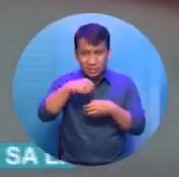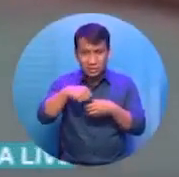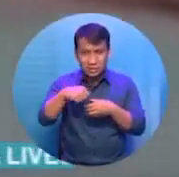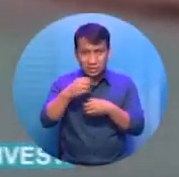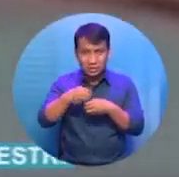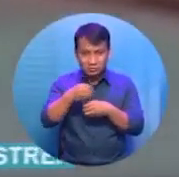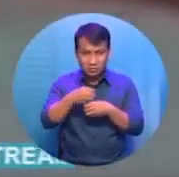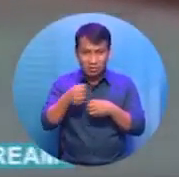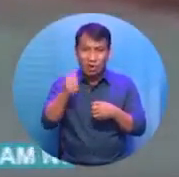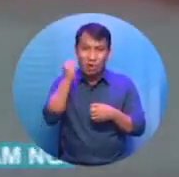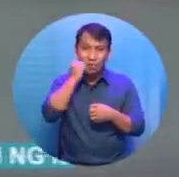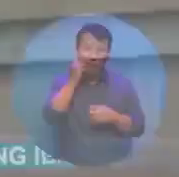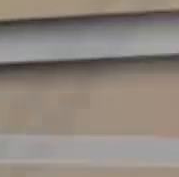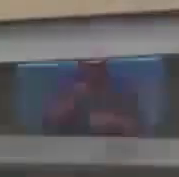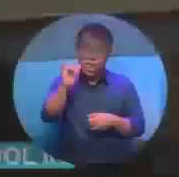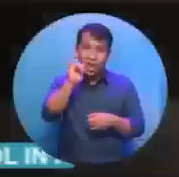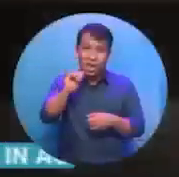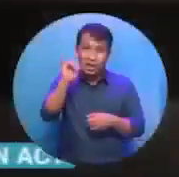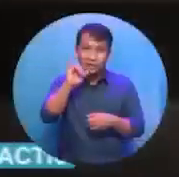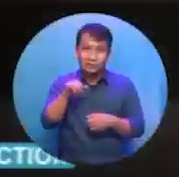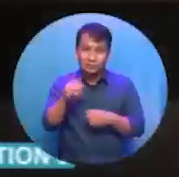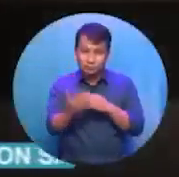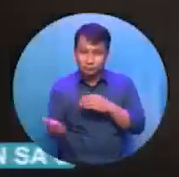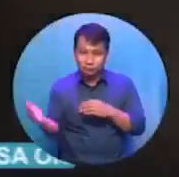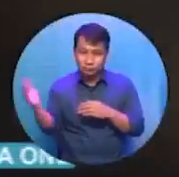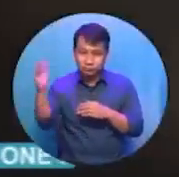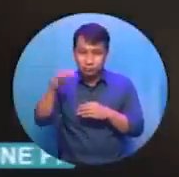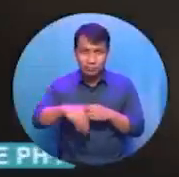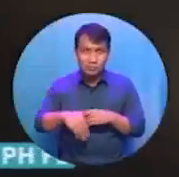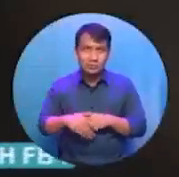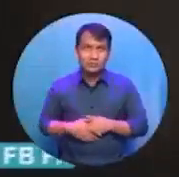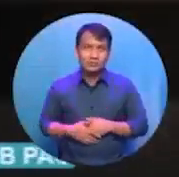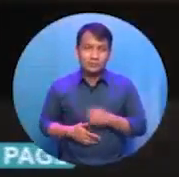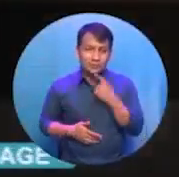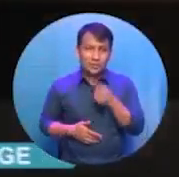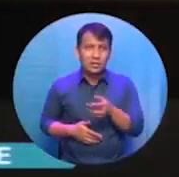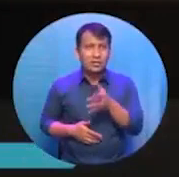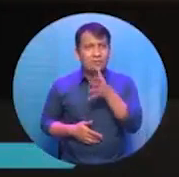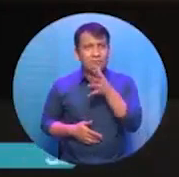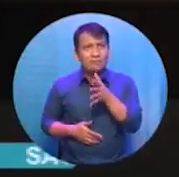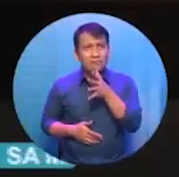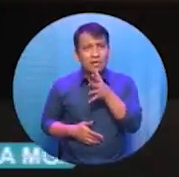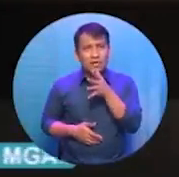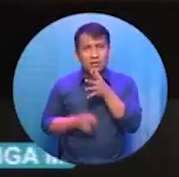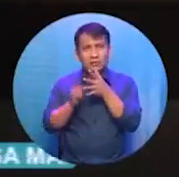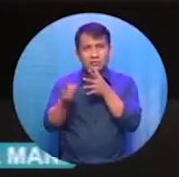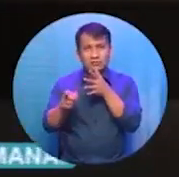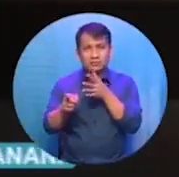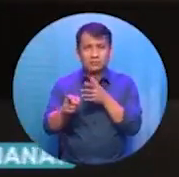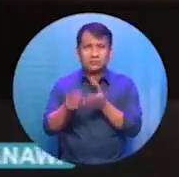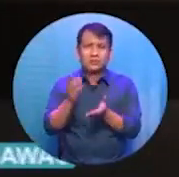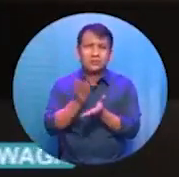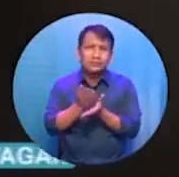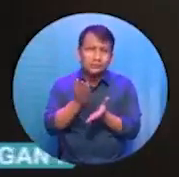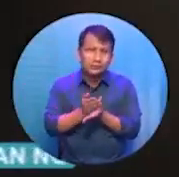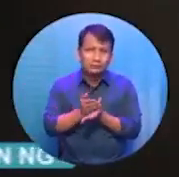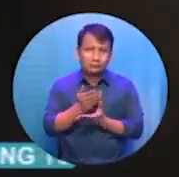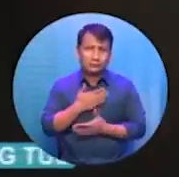kundi alak. Ma, ilang beses na kita sinasabihan na huwag pong